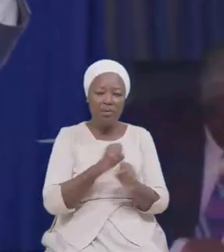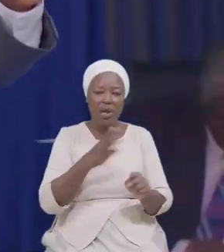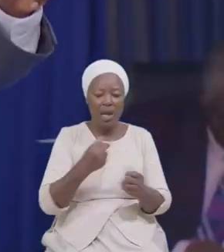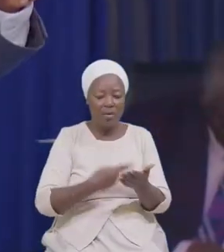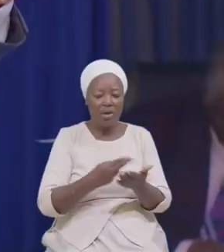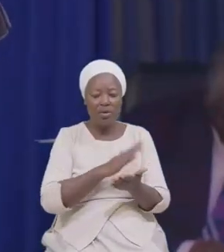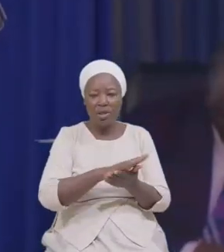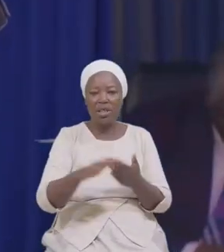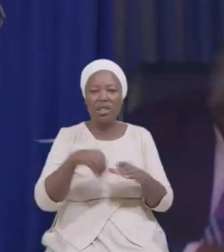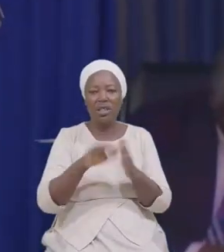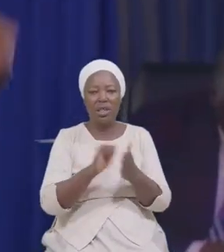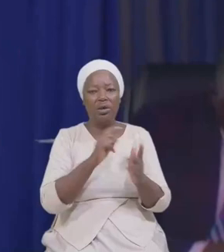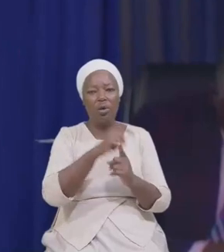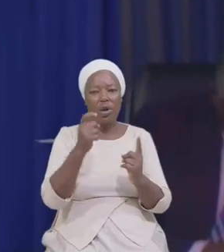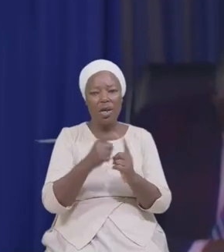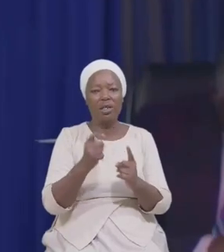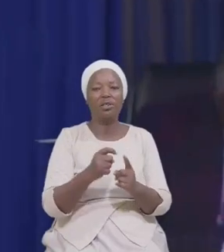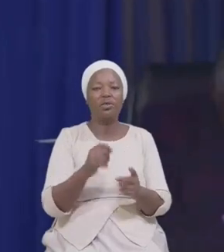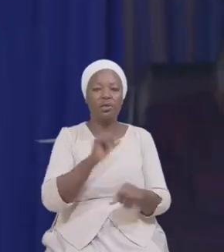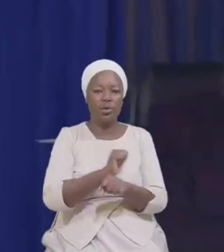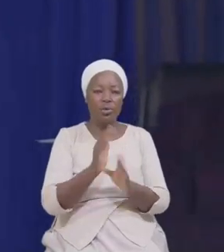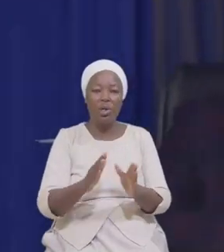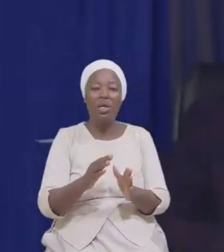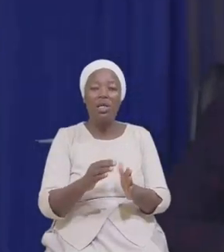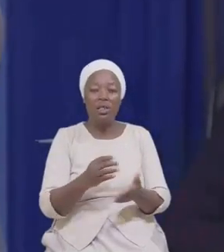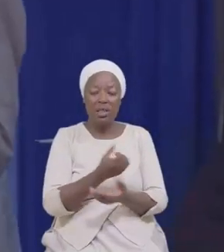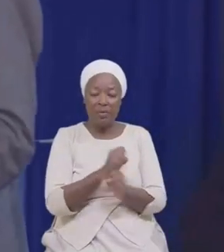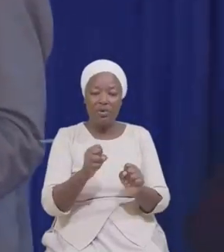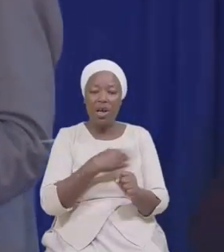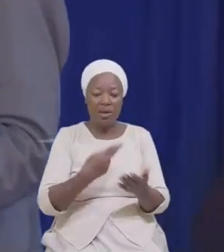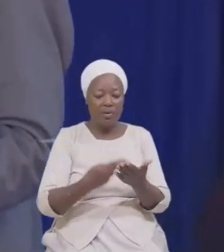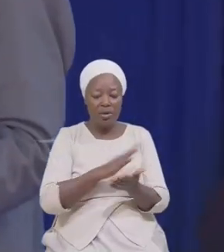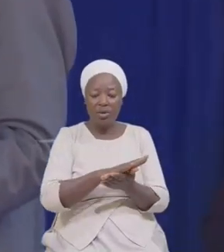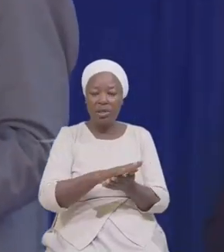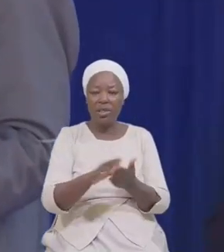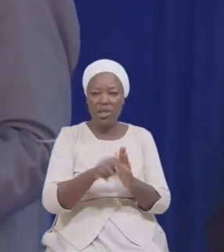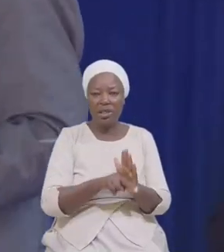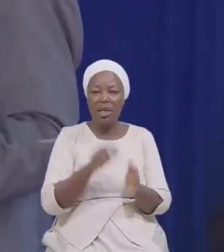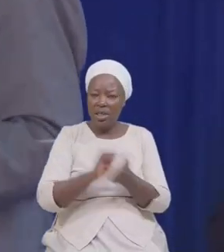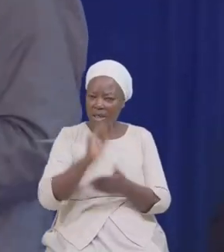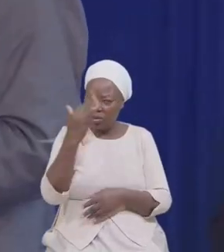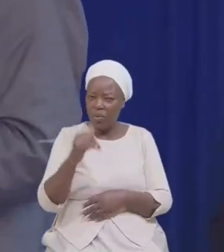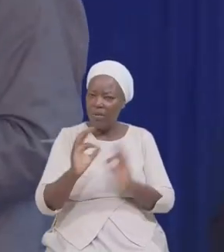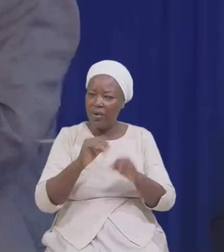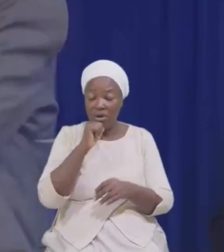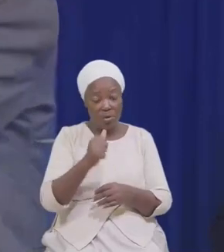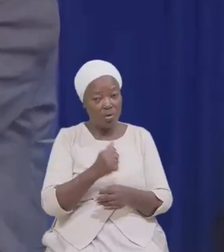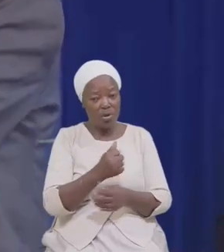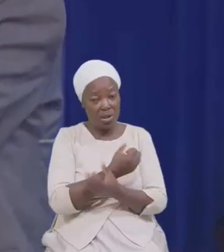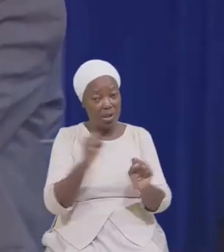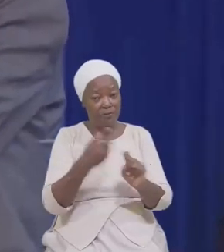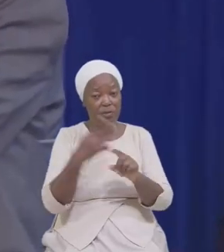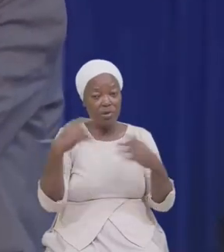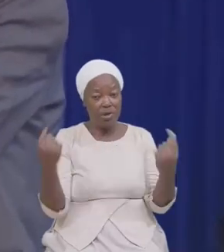dans la pierre angulaire. Le salut et la justice. Voilà pourquoi, si tu n'es pas encore sauvé, qui que tu sois, tu